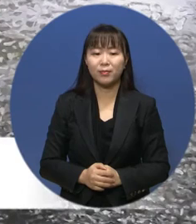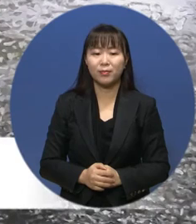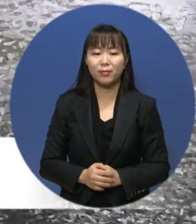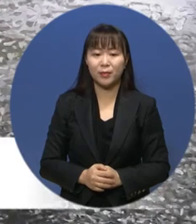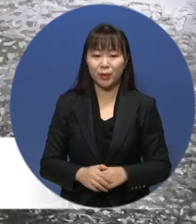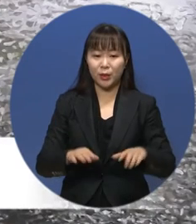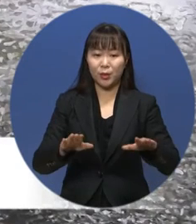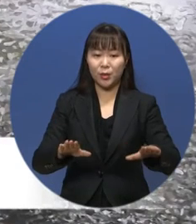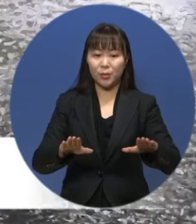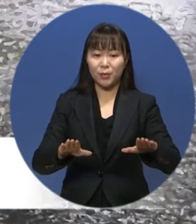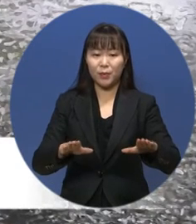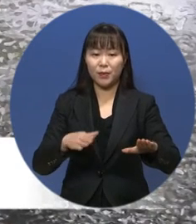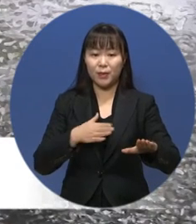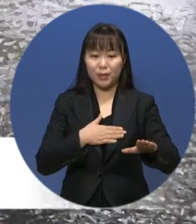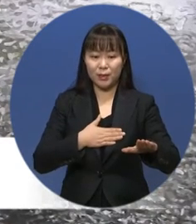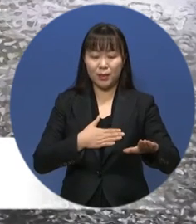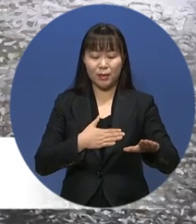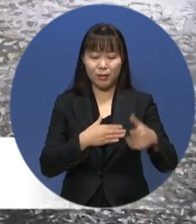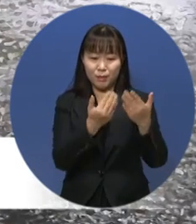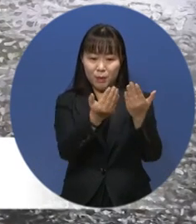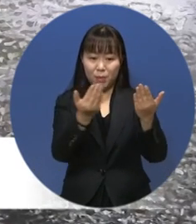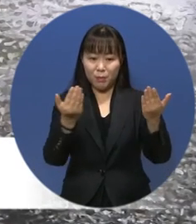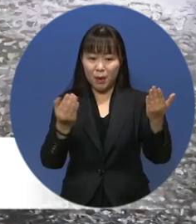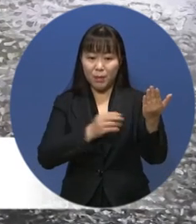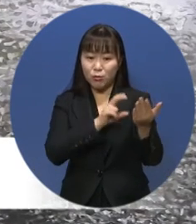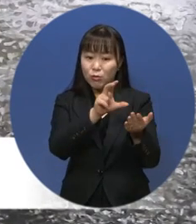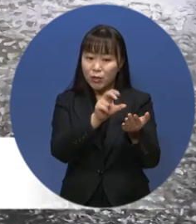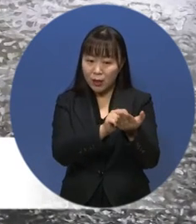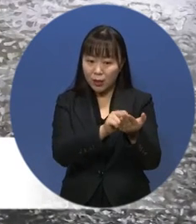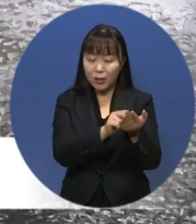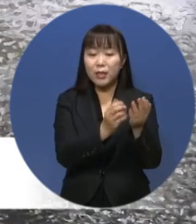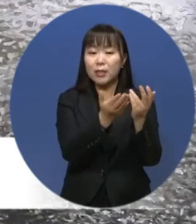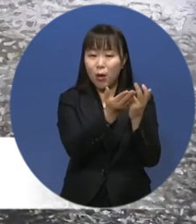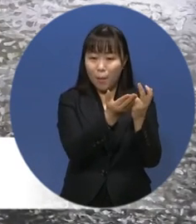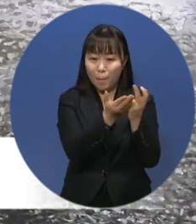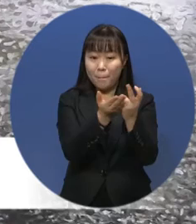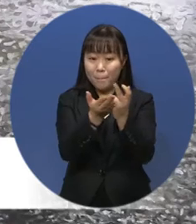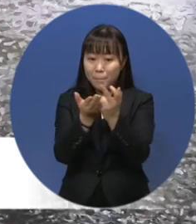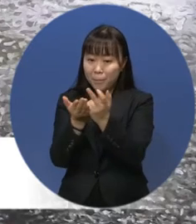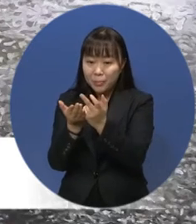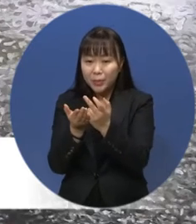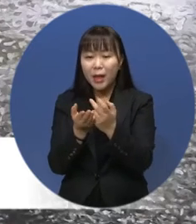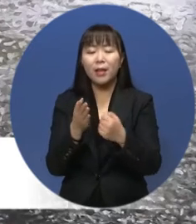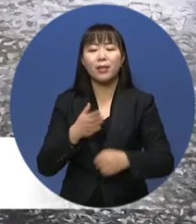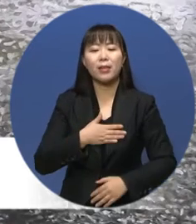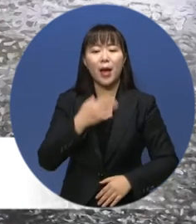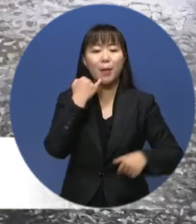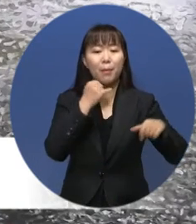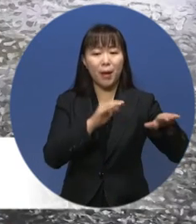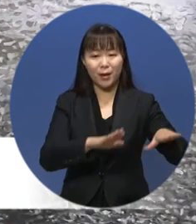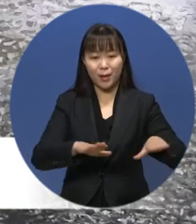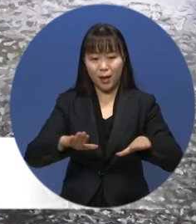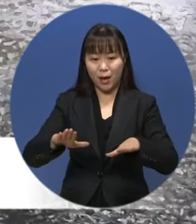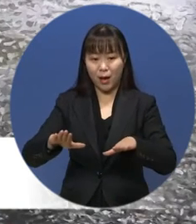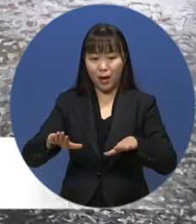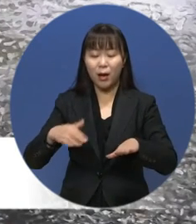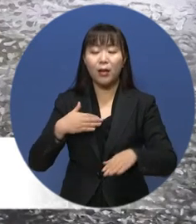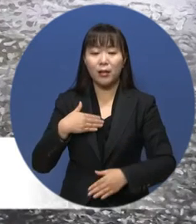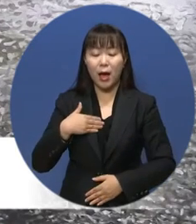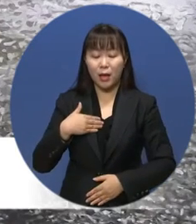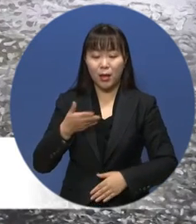한번 제 전시 주제는 섬섬, 나의 바다, 나의